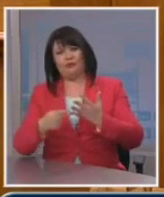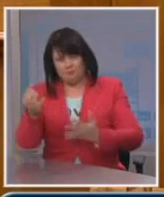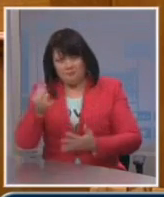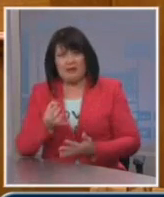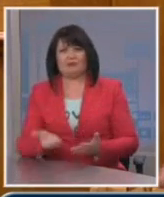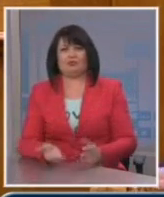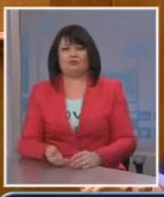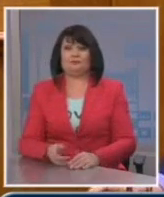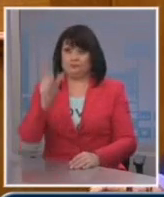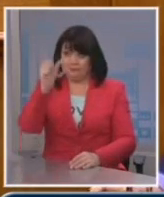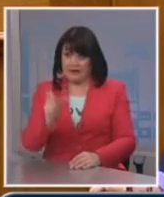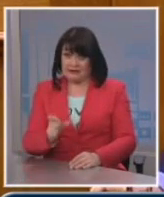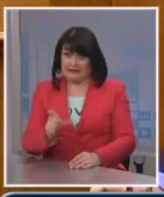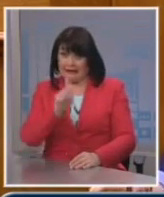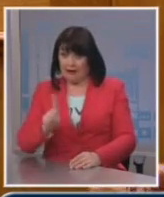Ζητάτε